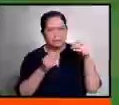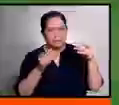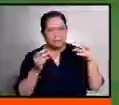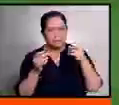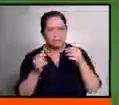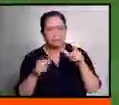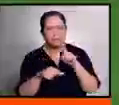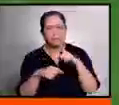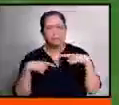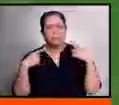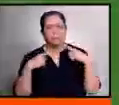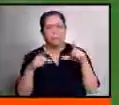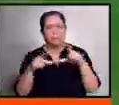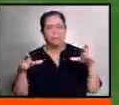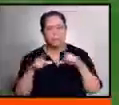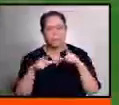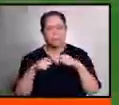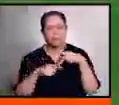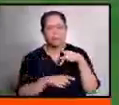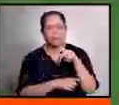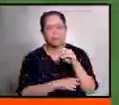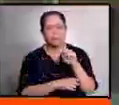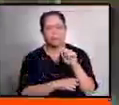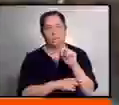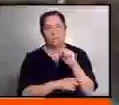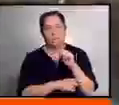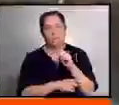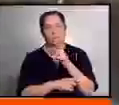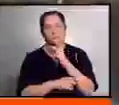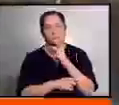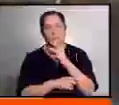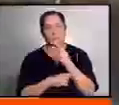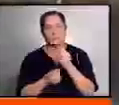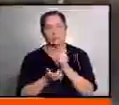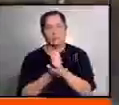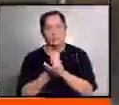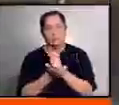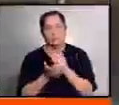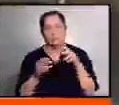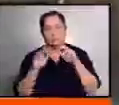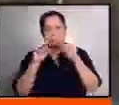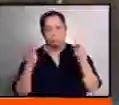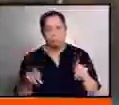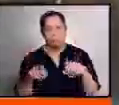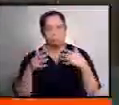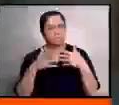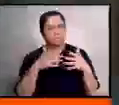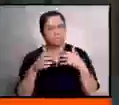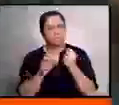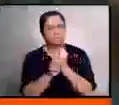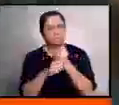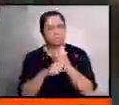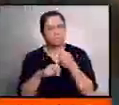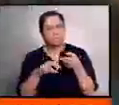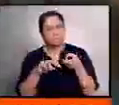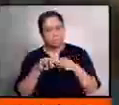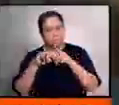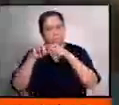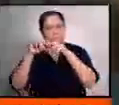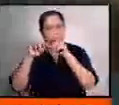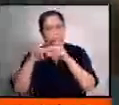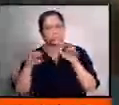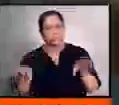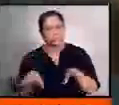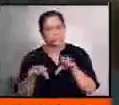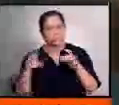na pinagkukunan ng tubig ng kanilang Putatan Water Treatment Plants. Sa kabila nito, napataas na raw ang produksyon ng mga planta. Doble